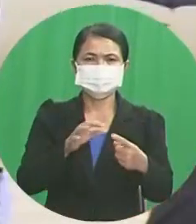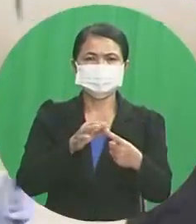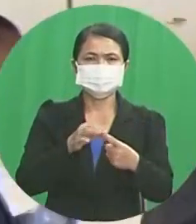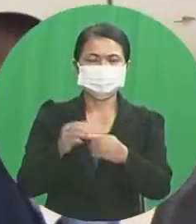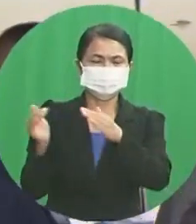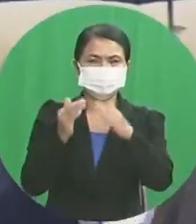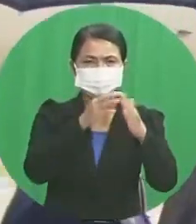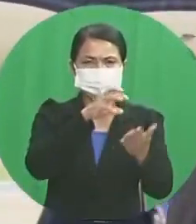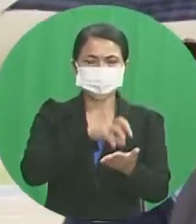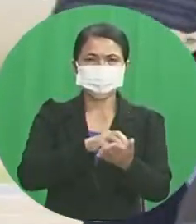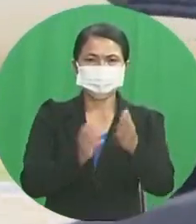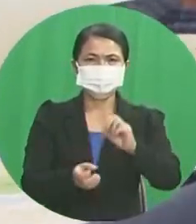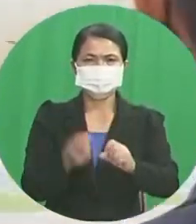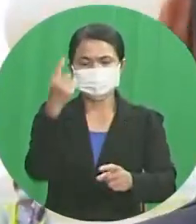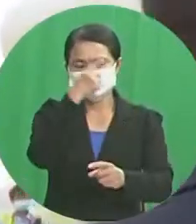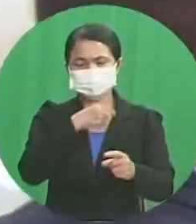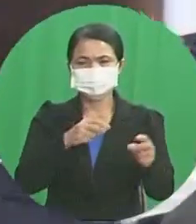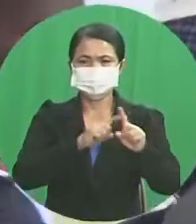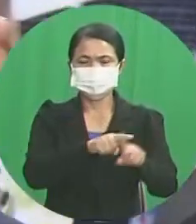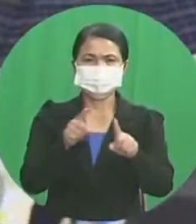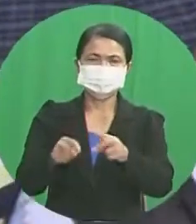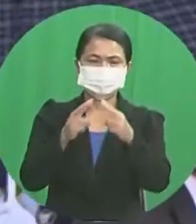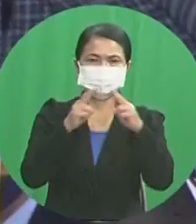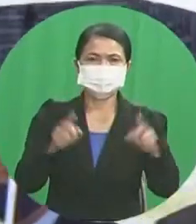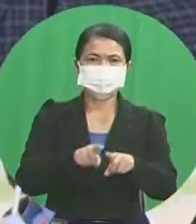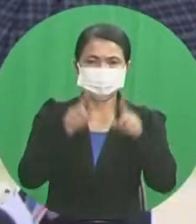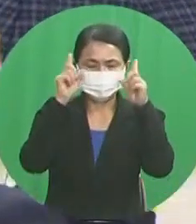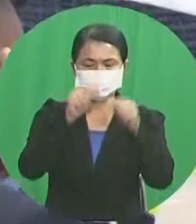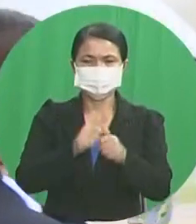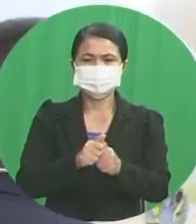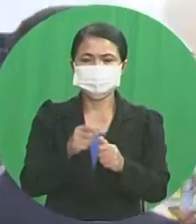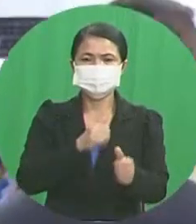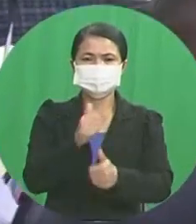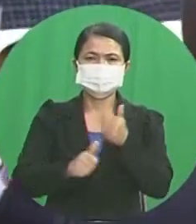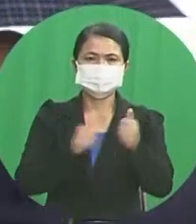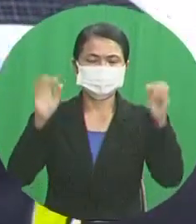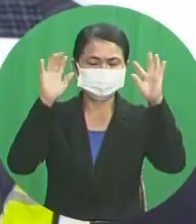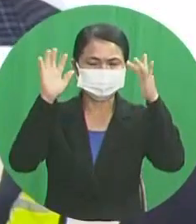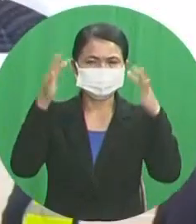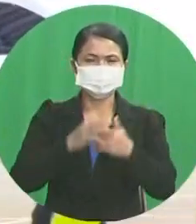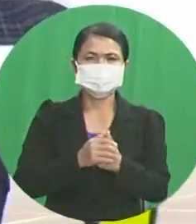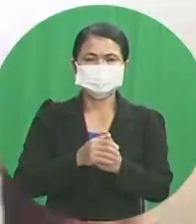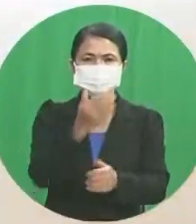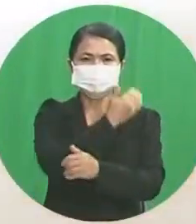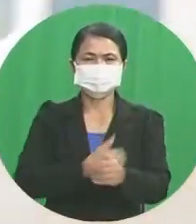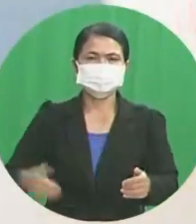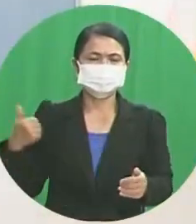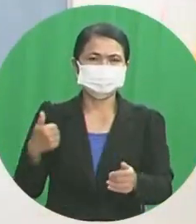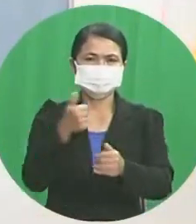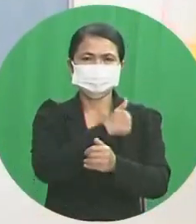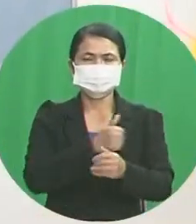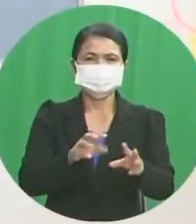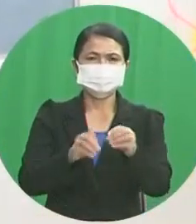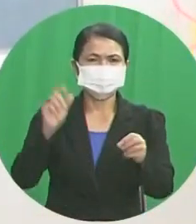រាជធានីភ្នំពេញមានការផ្លាច់មុខផ្លាច់មាត់យ៉ាងខ្លាំងផងដែរឯកឧត្តមក៏បានសម្ដែងនៅការអបអរសាទរចំពោះសម្ដេចតេជោដែលបាន